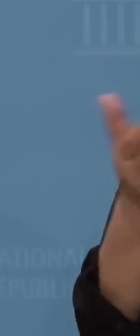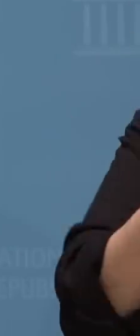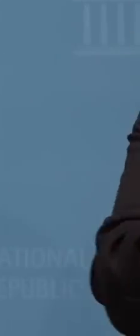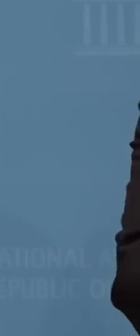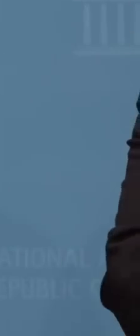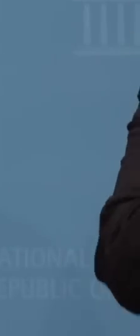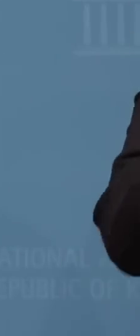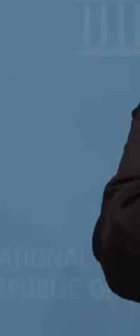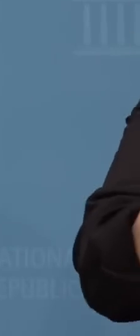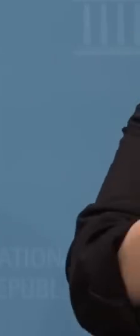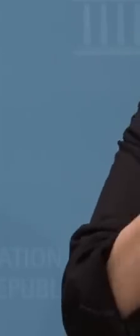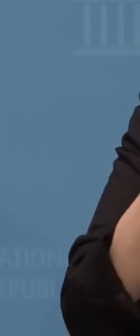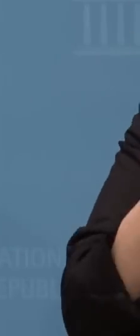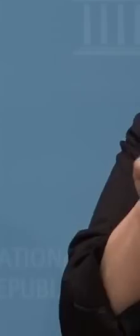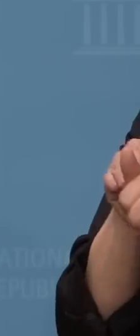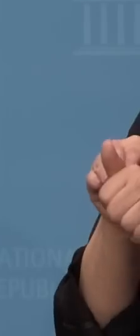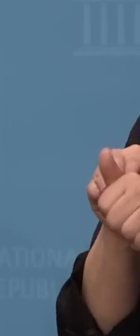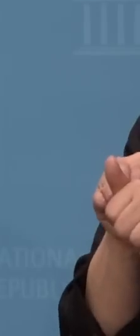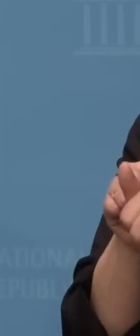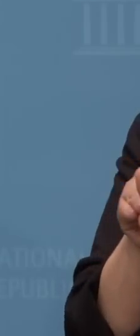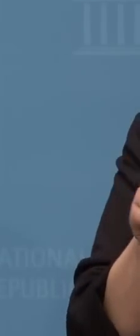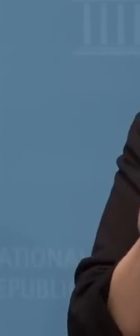일상적인 국정과제로 들어섰습니다.